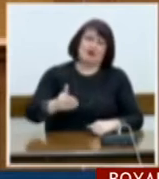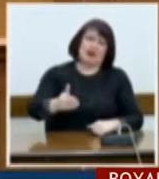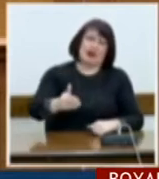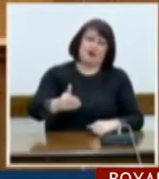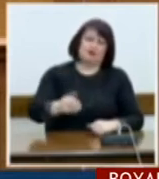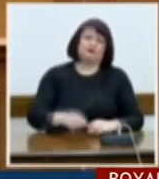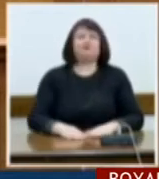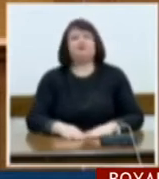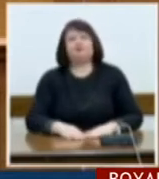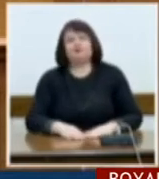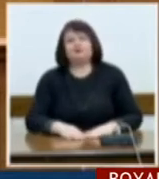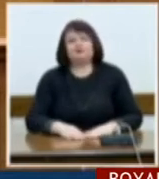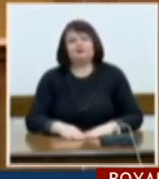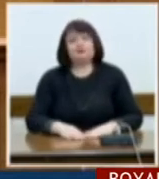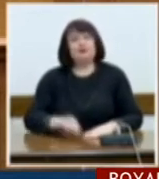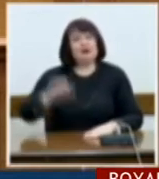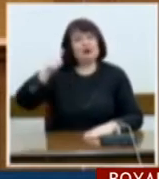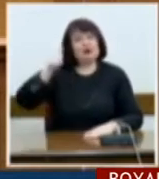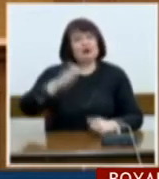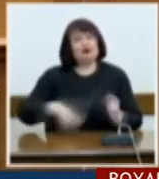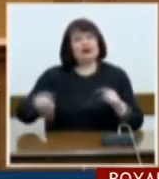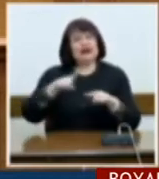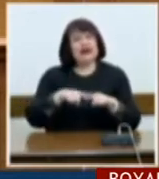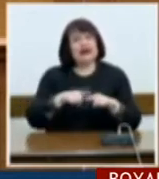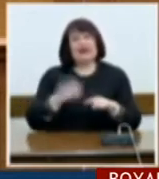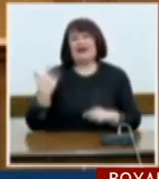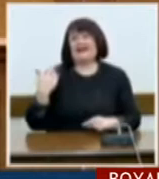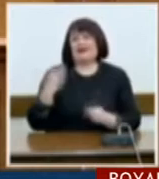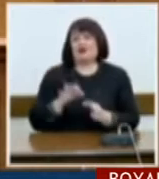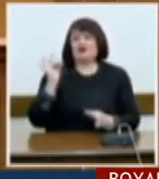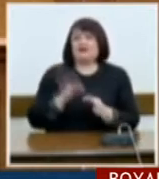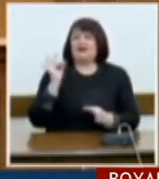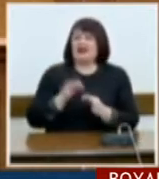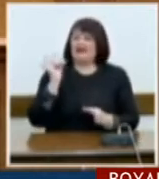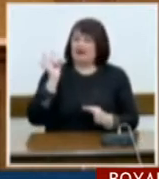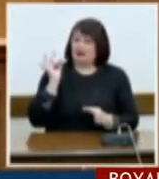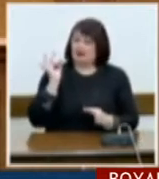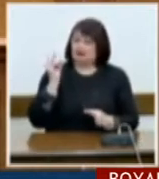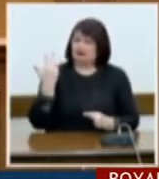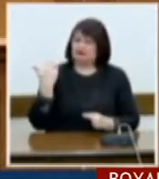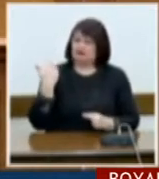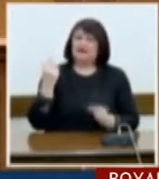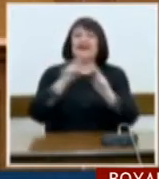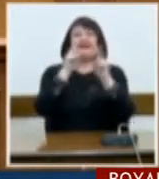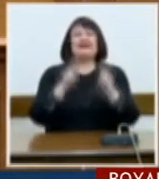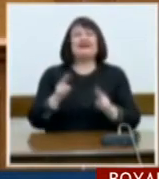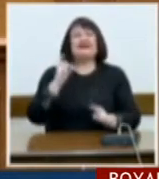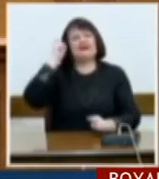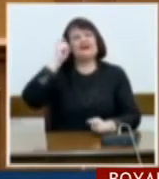Πρώτη, η Ελλάδα από το Σεπτέμβριο ήδη, από την παρουσία μου στη Διεθνή Έκθεση της